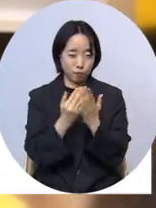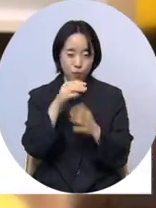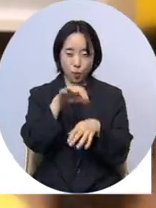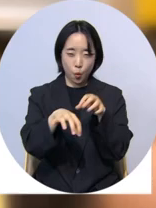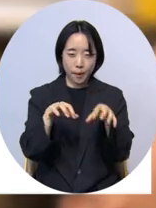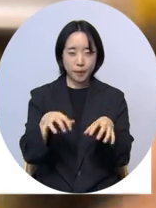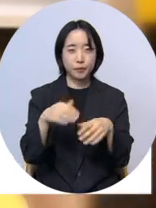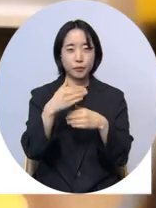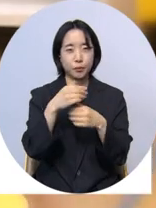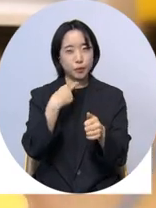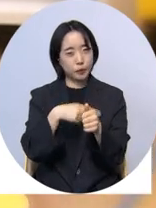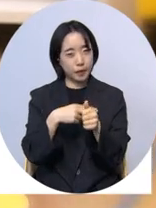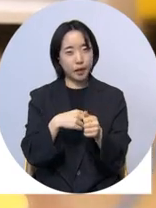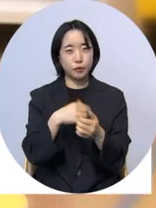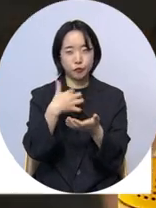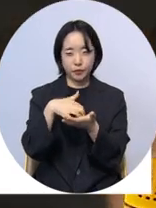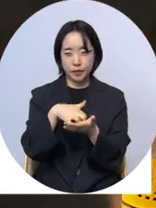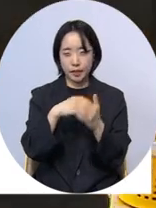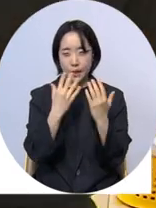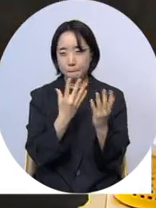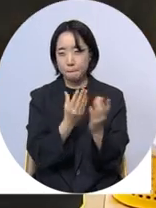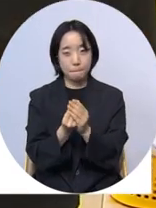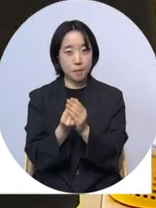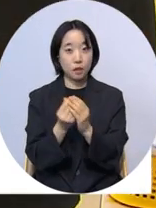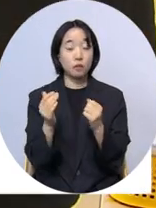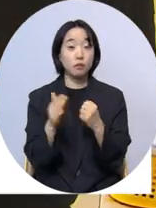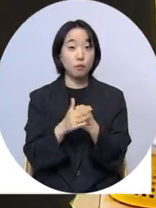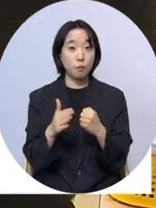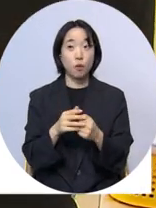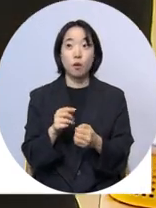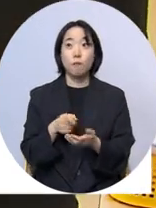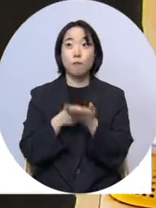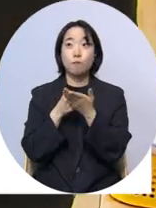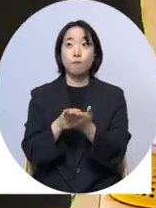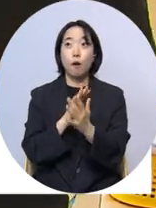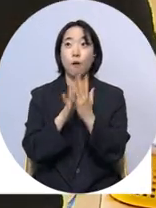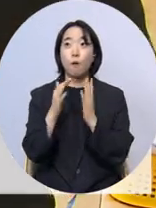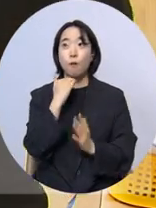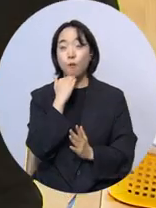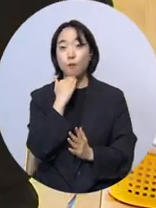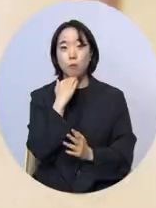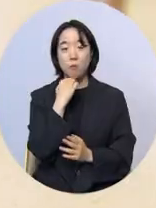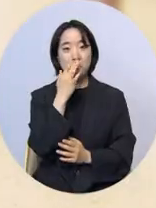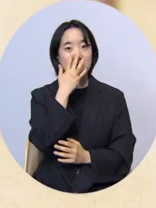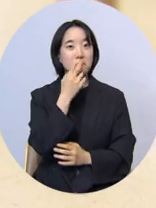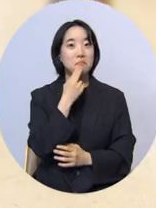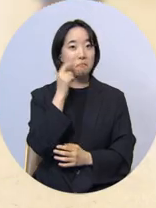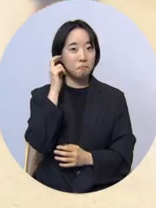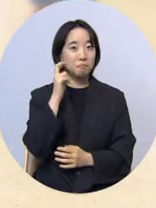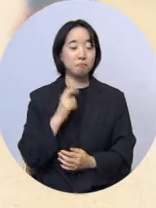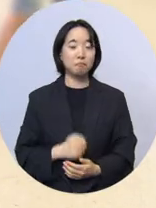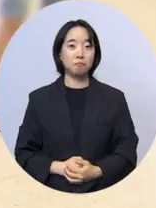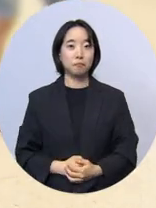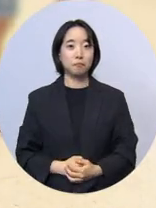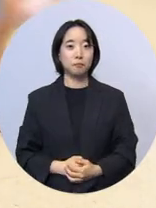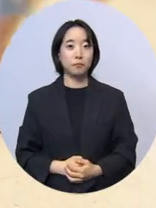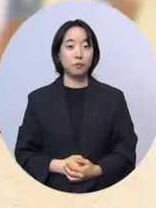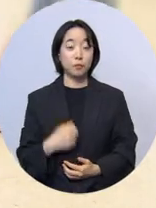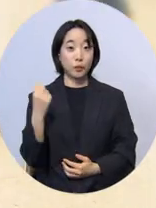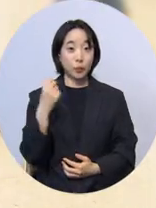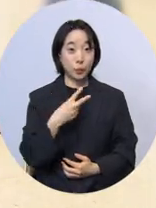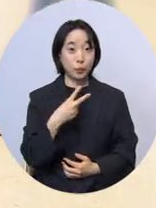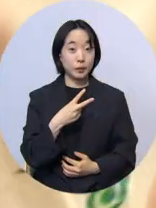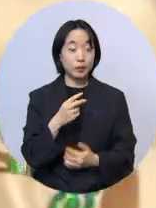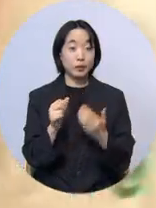힘써 초등학교 1학년 돌봄 대기 문제가 크게 해소될 것으로 전망했습니다. 또 올해 상반기부터